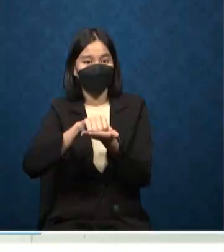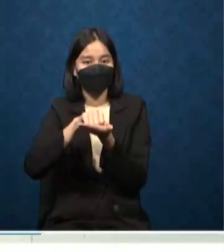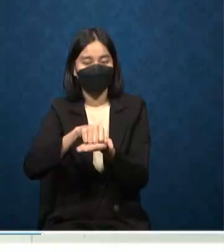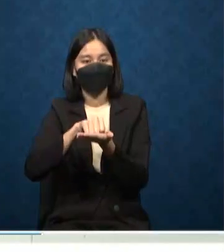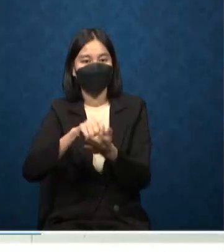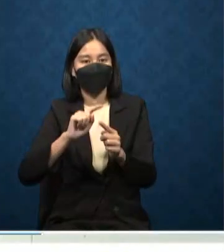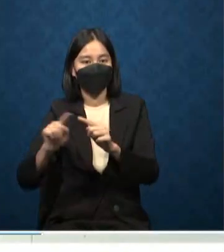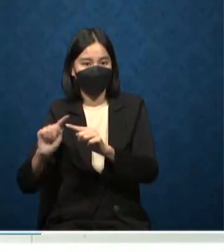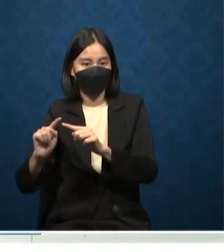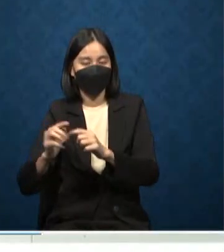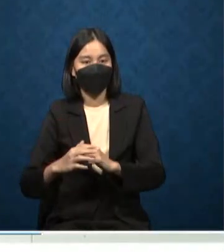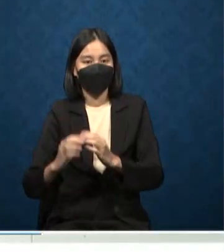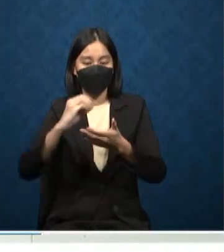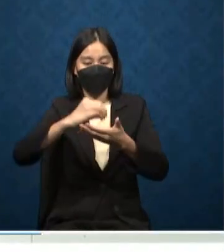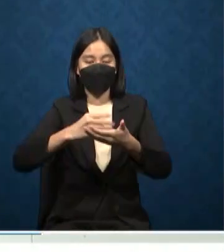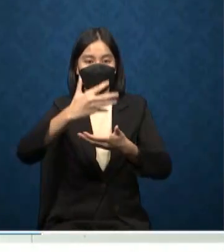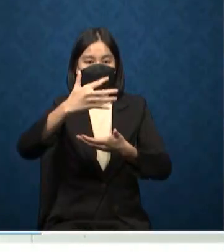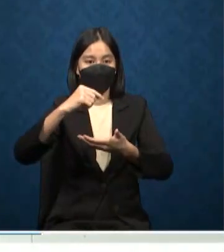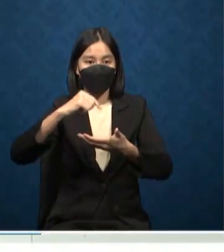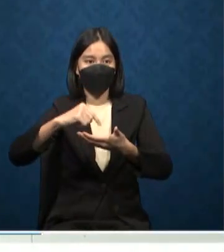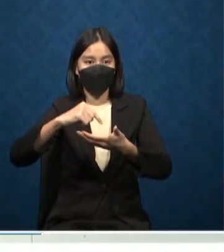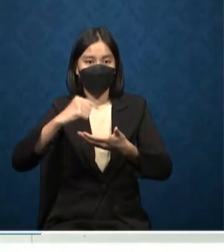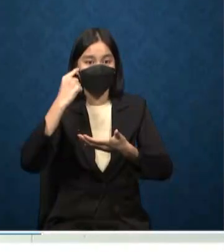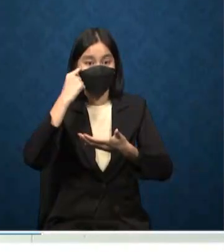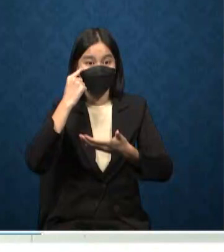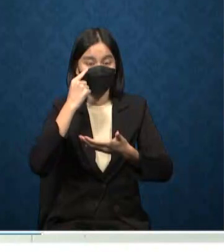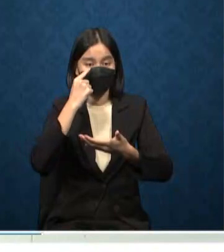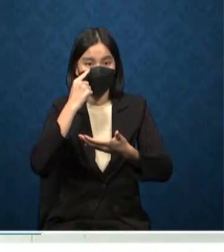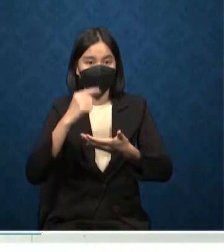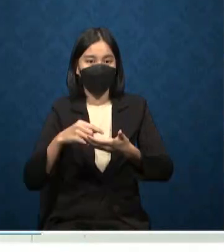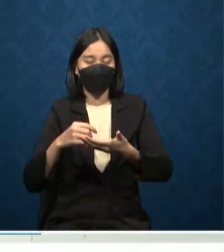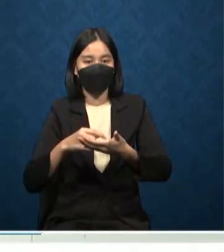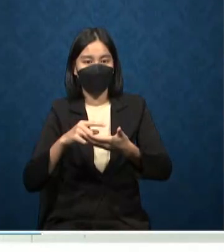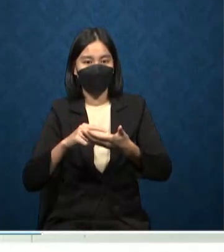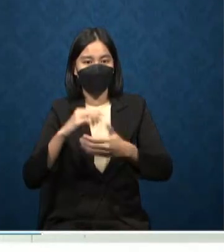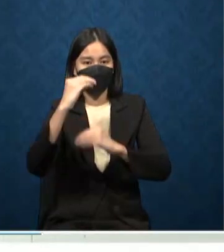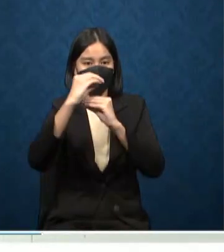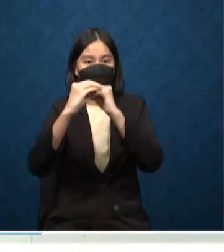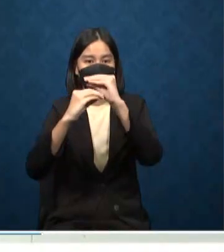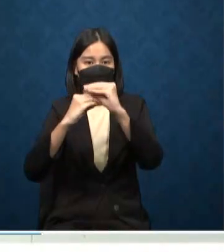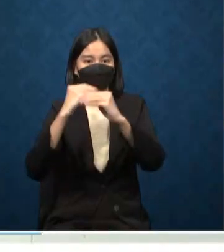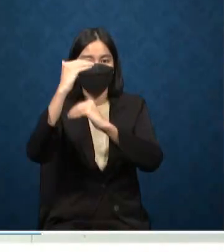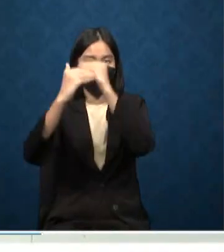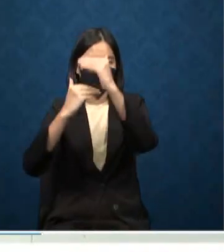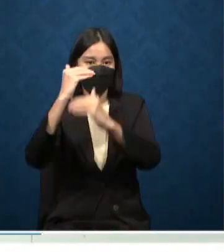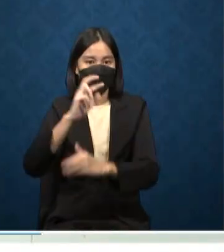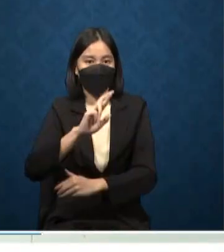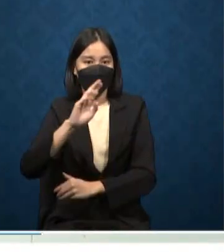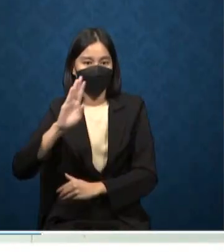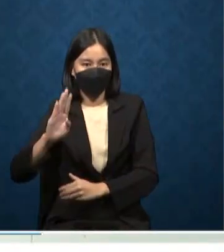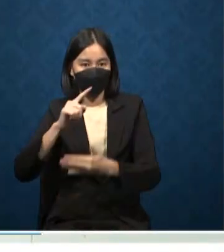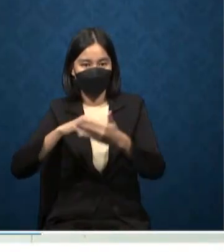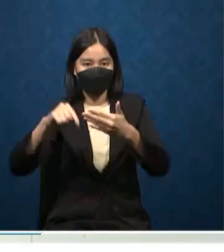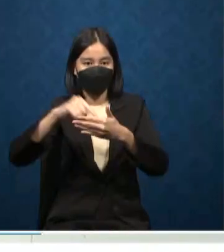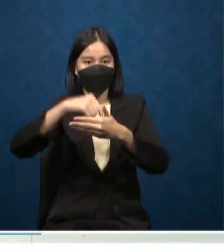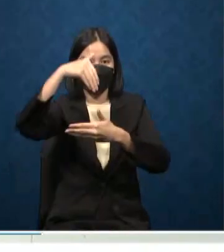การปรับปรุงแอปพลิเคชันตราสับปะรดการจัดทำโครงการพัฒนาระบบสารสนเทศการเลือก